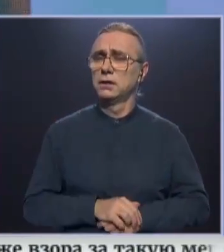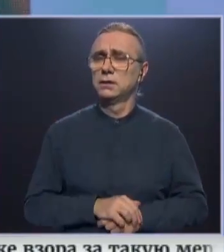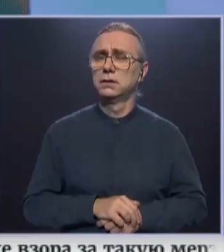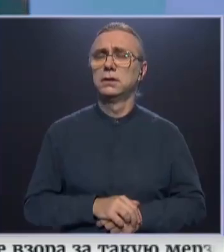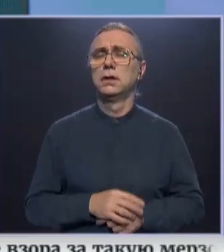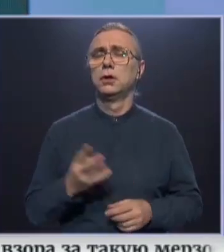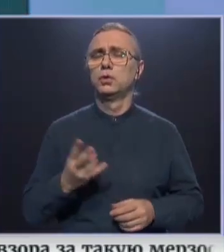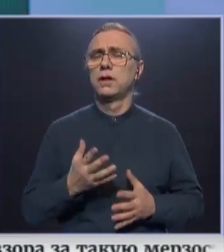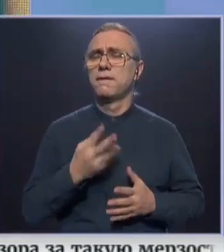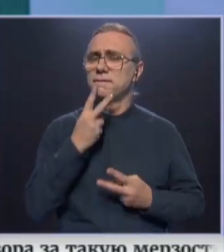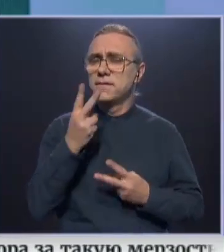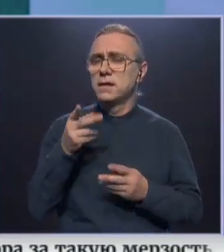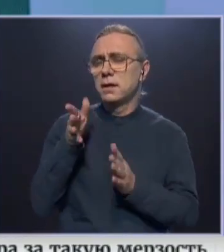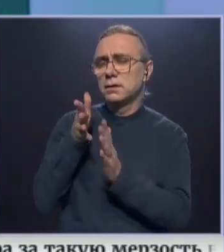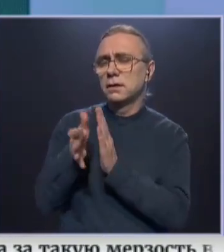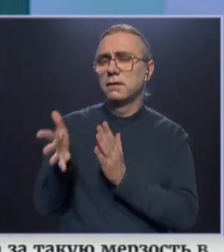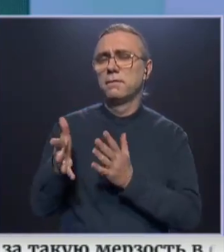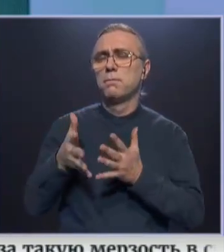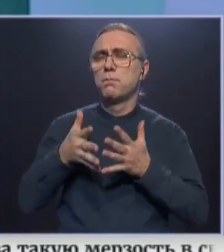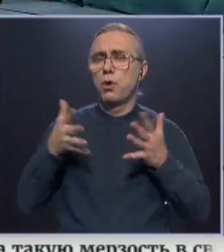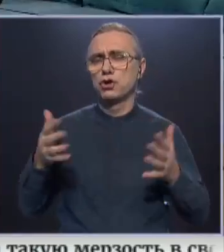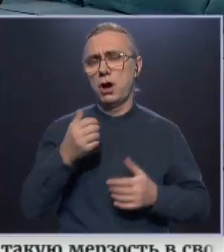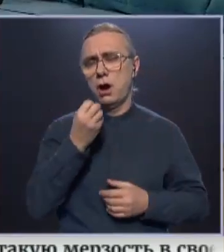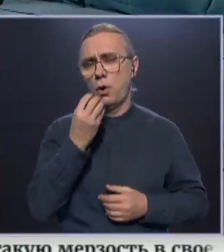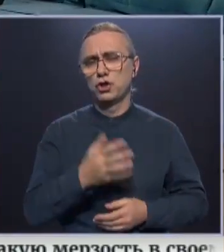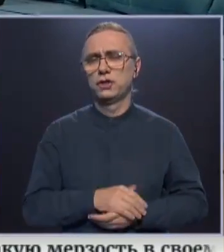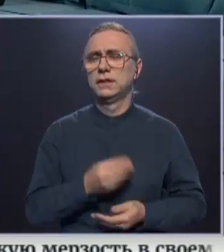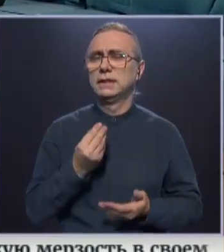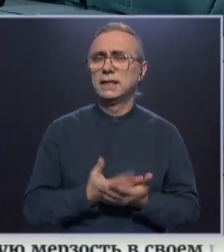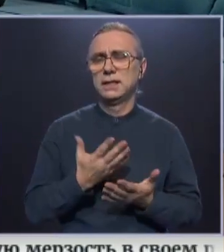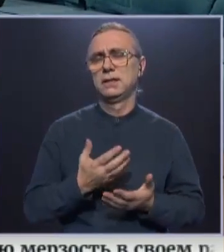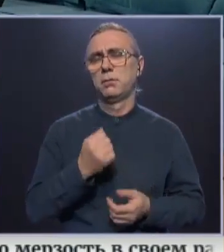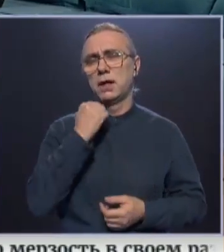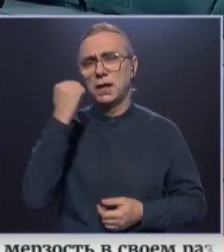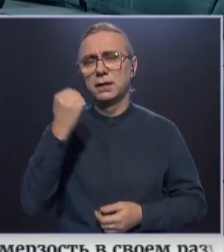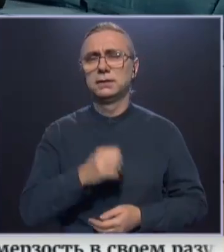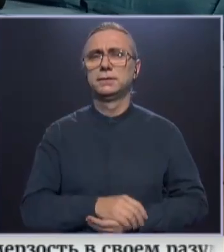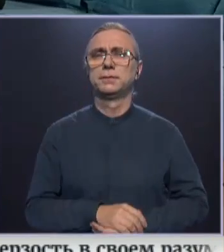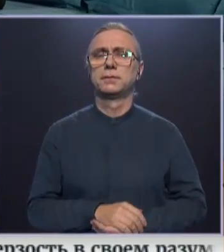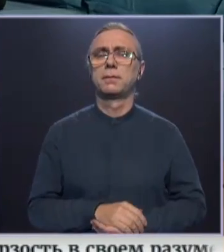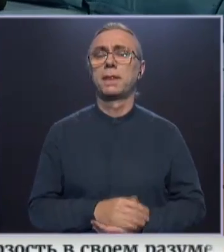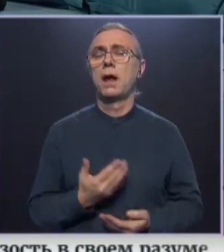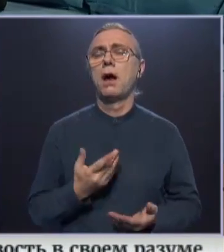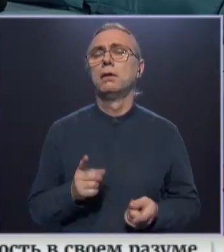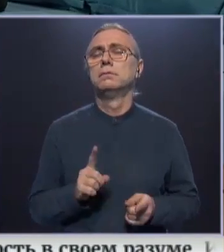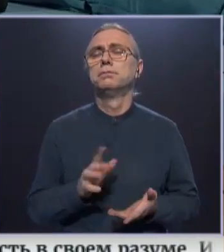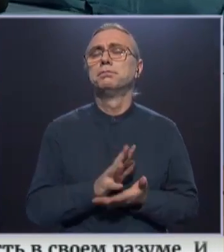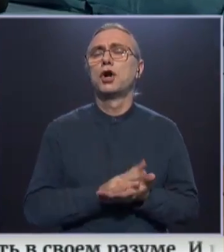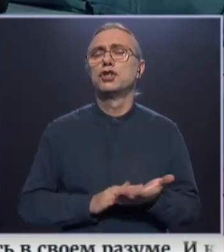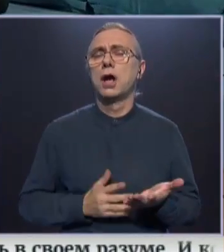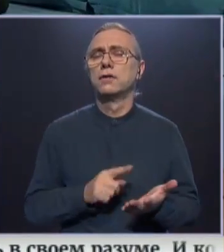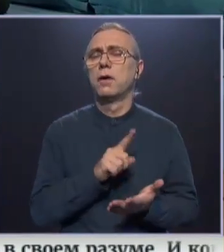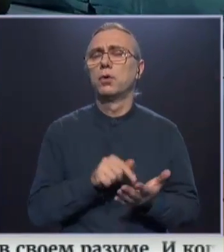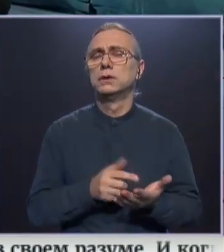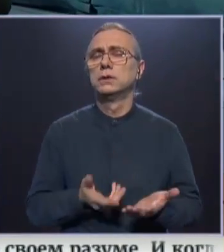больше хорошего, ценить, благодарить. Если есть за что прощать, ну, как, видимо, следует из вопроса, это тут